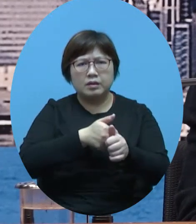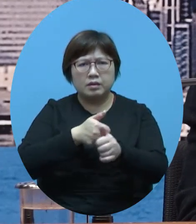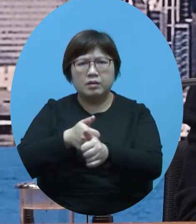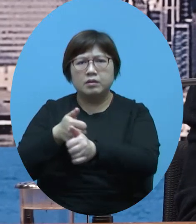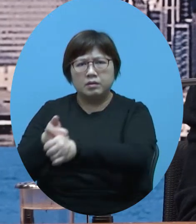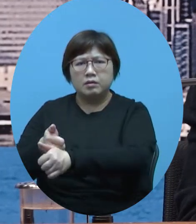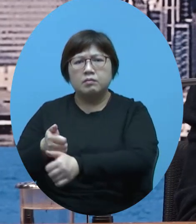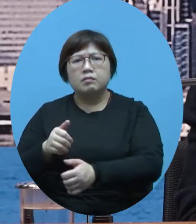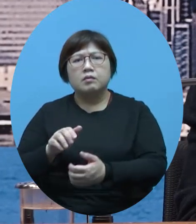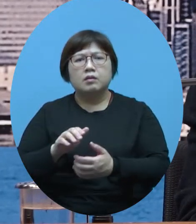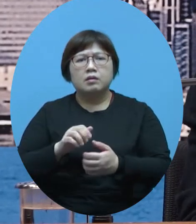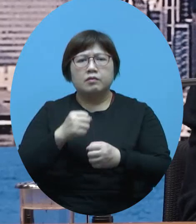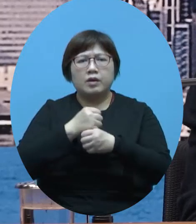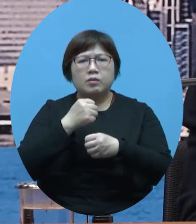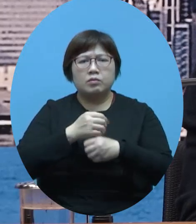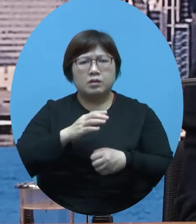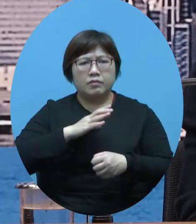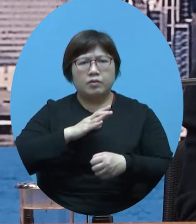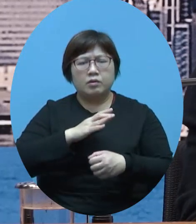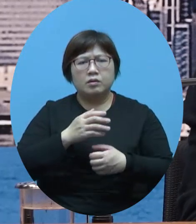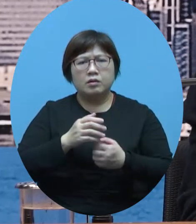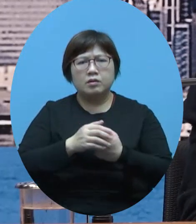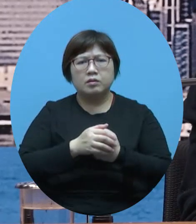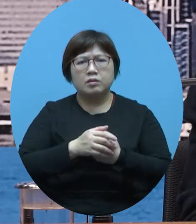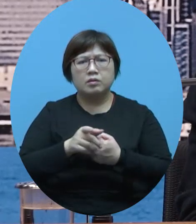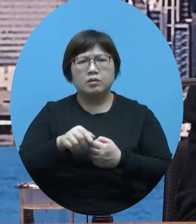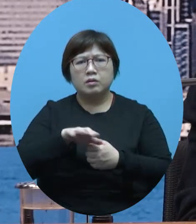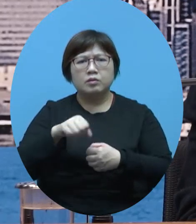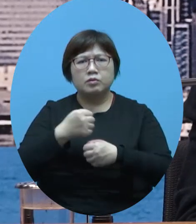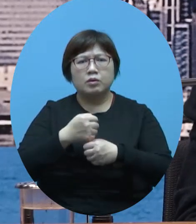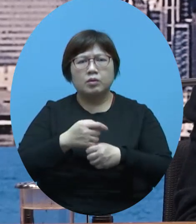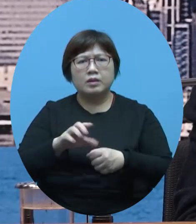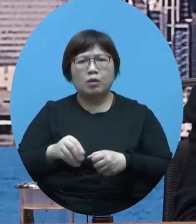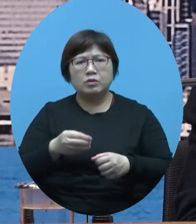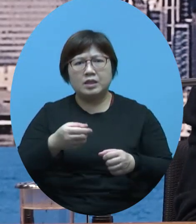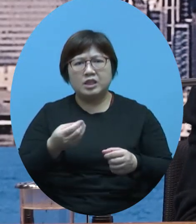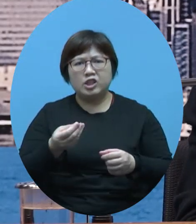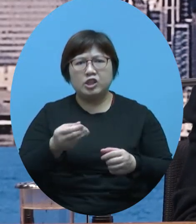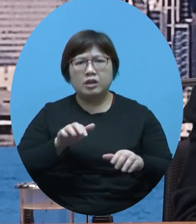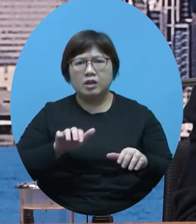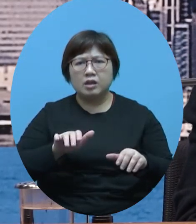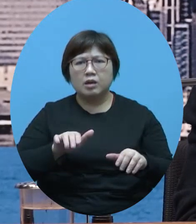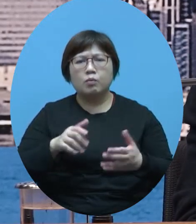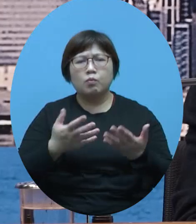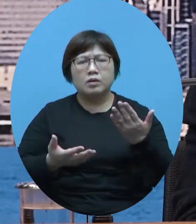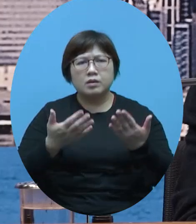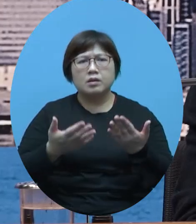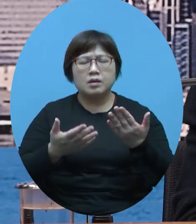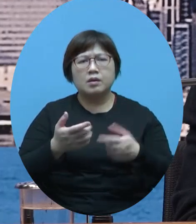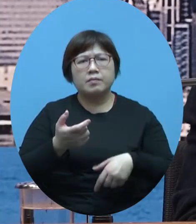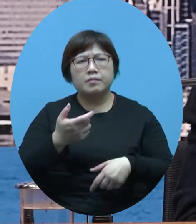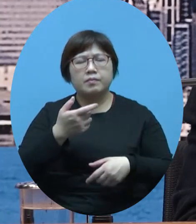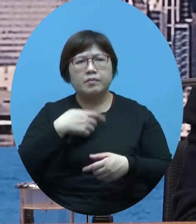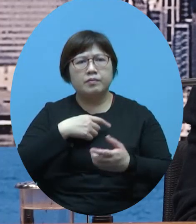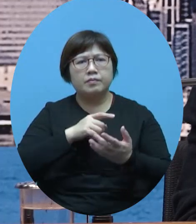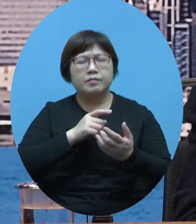們在上班的情況，因為他們都是做一些或者是sales 那類的那些，通常他